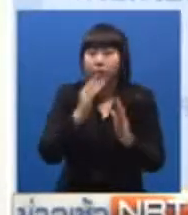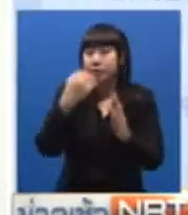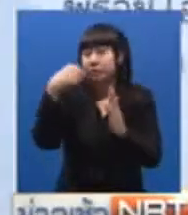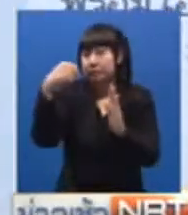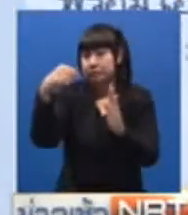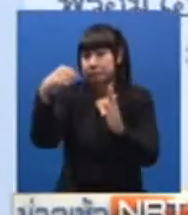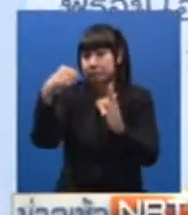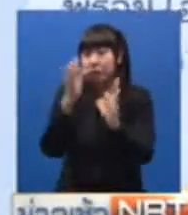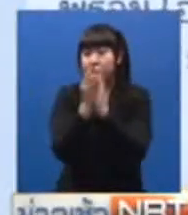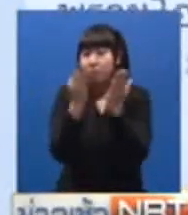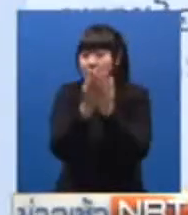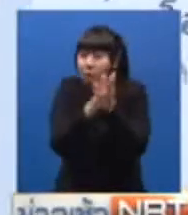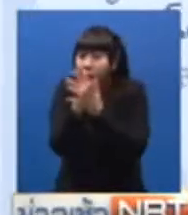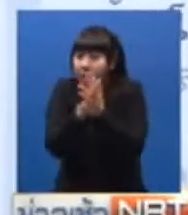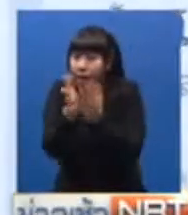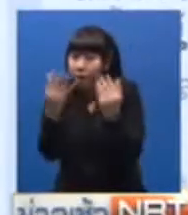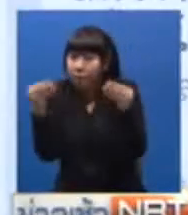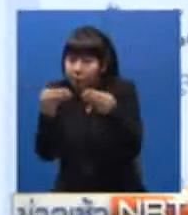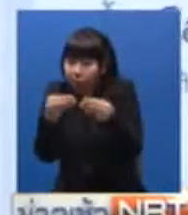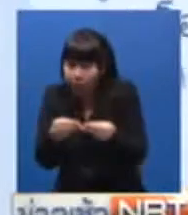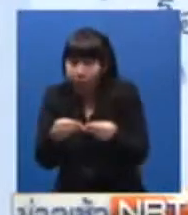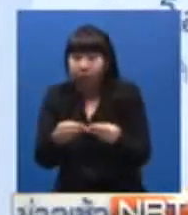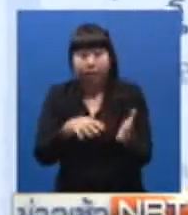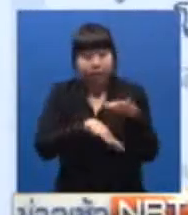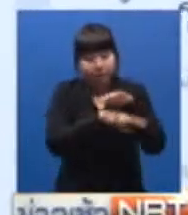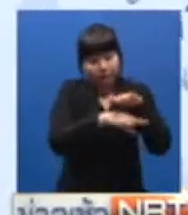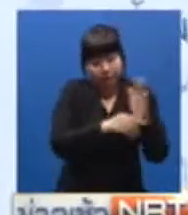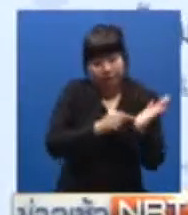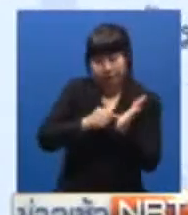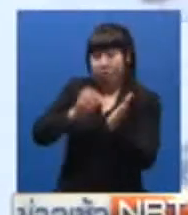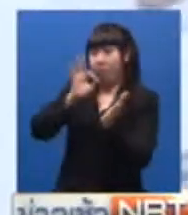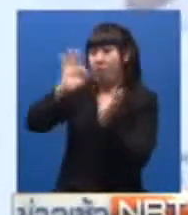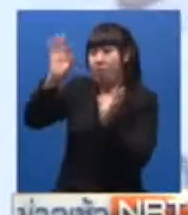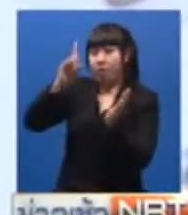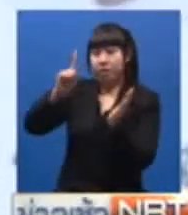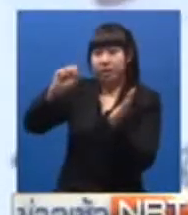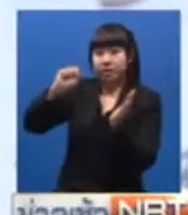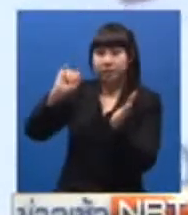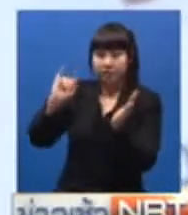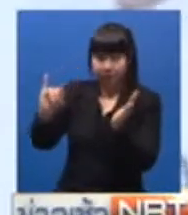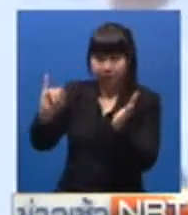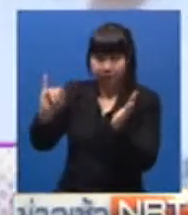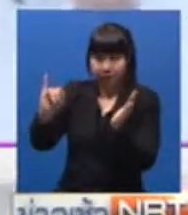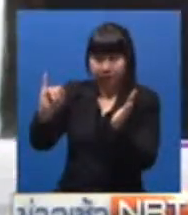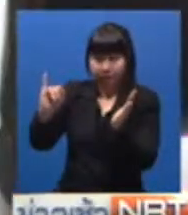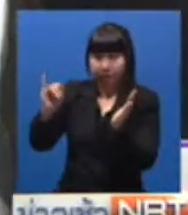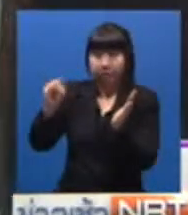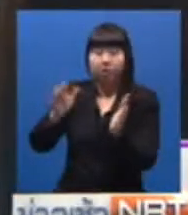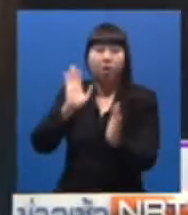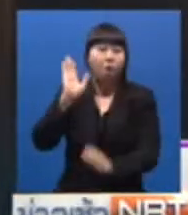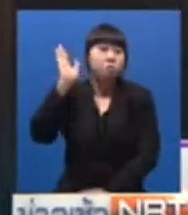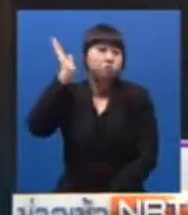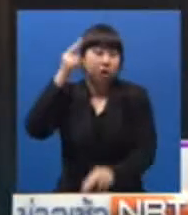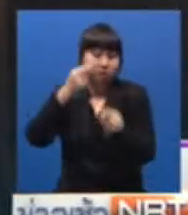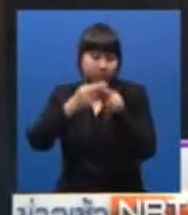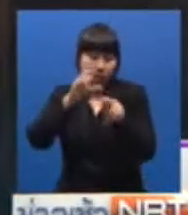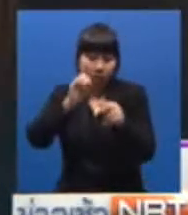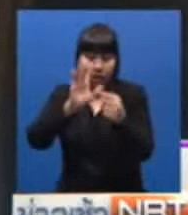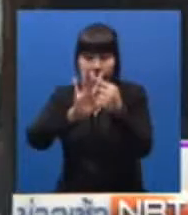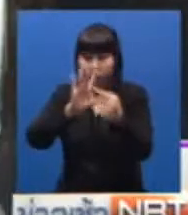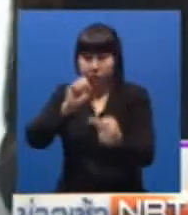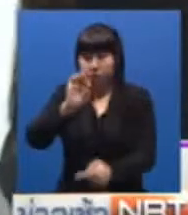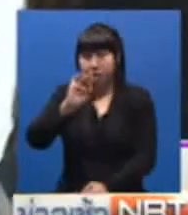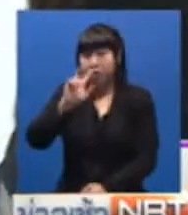นะคะก็นำหลักฐานมาร้องเรียนที่กรมสอบสวนคดีพิเศษหรือว่า DSIกรณีที่ถูกนายดุสิตพิมพ์สุวรรณอายุ